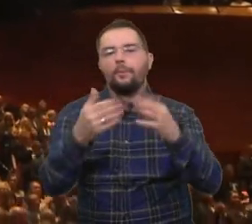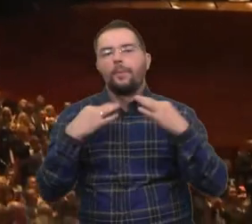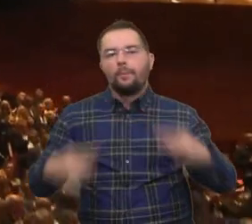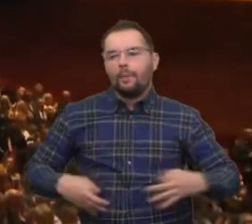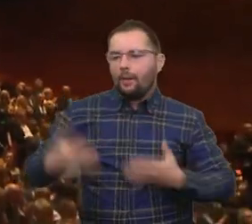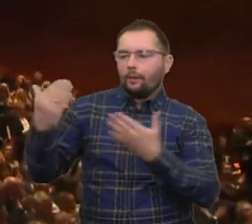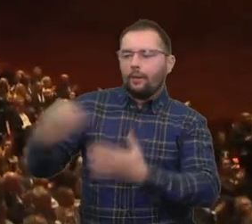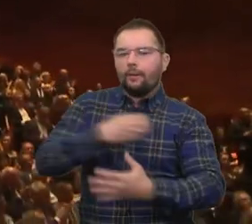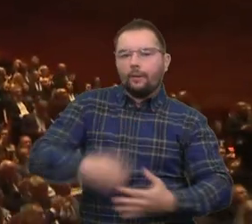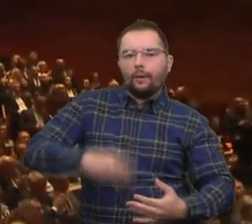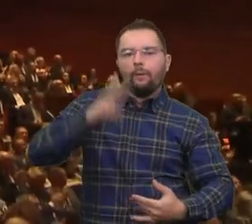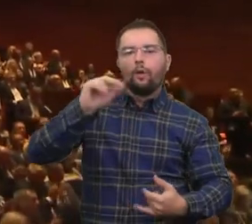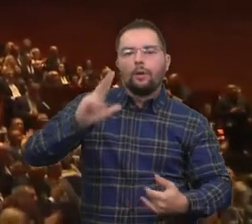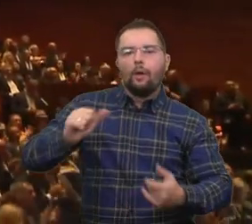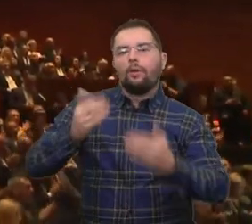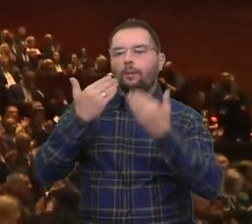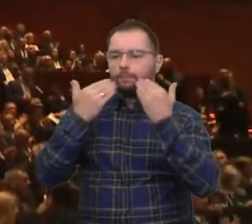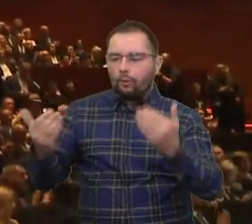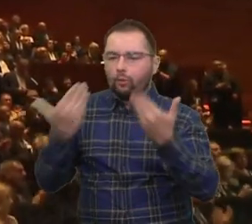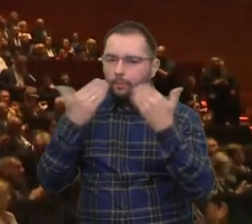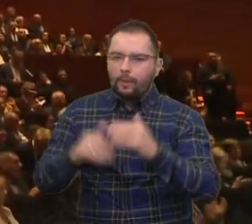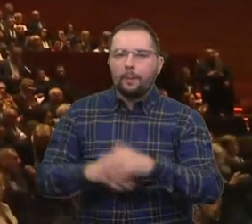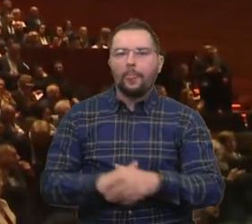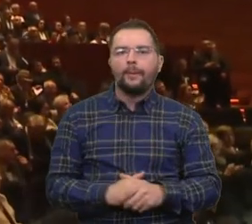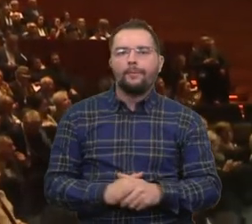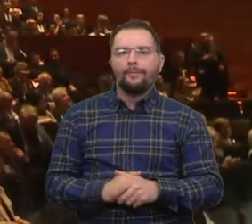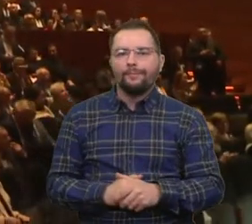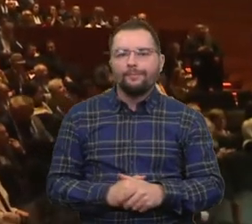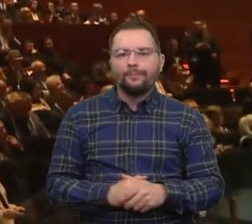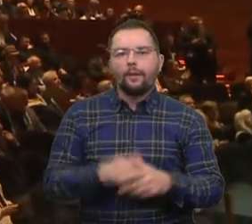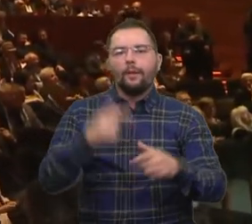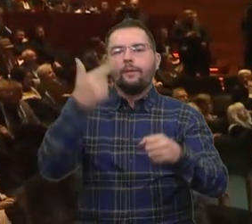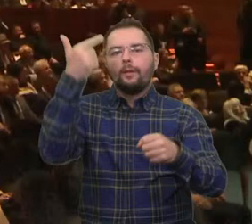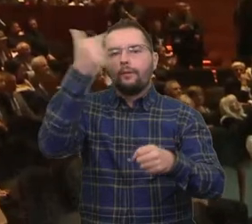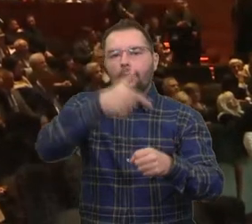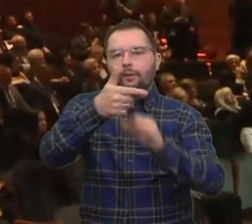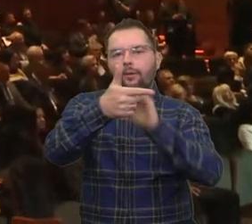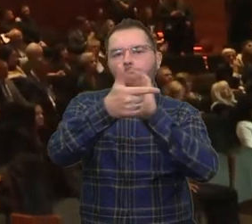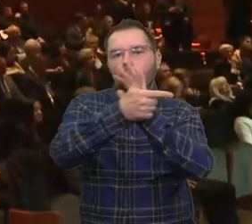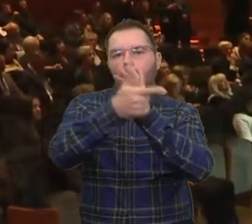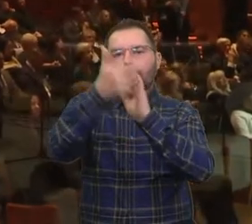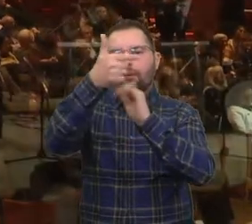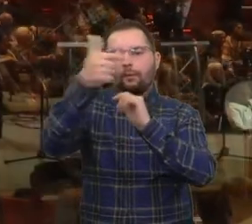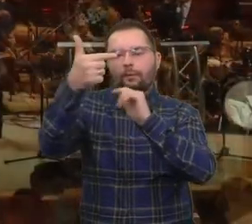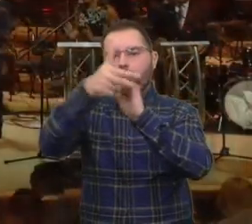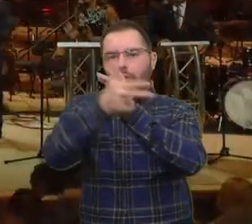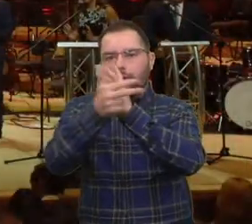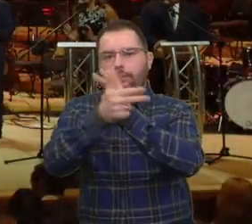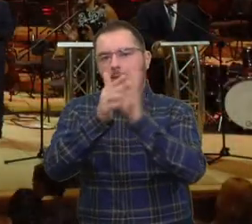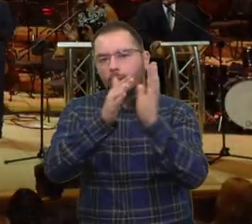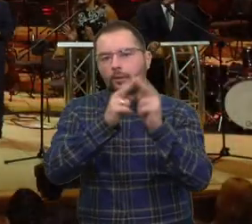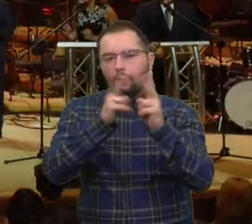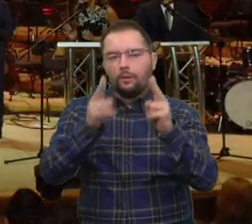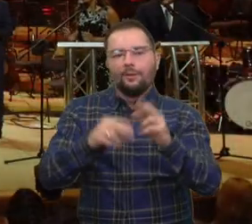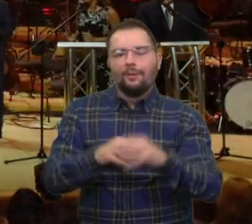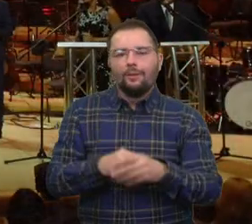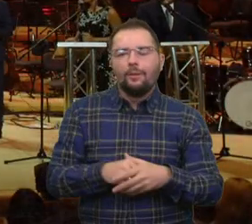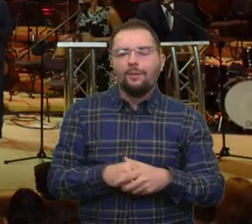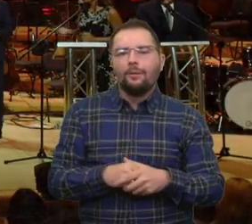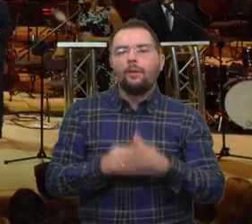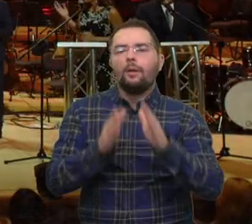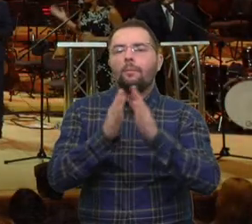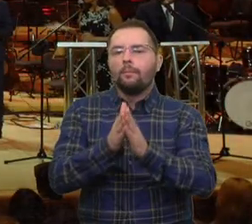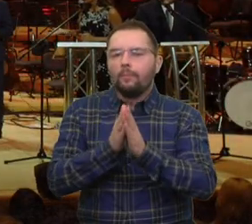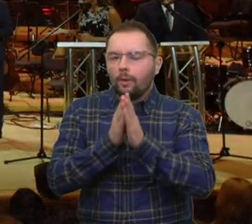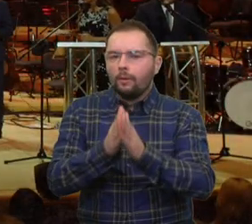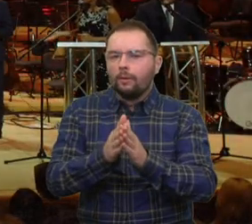marszałek województwa śląskiego w latach 2014-18. Teraz jeszcze bardzo prosimy o